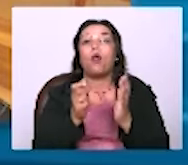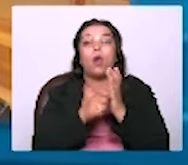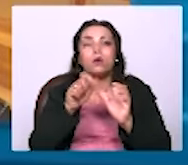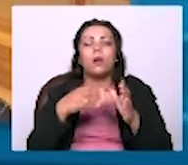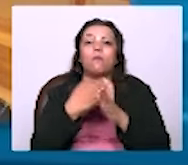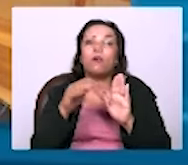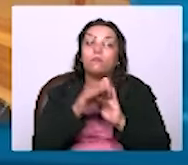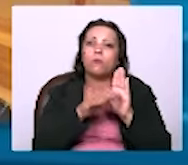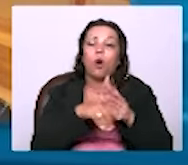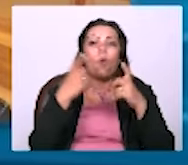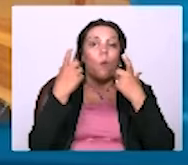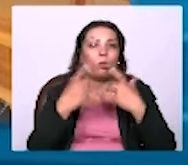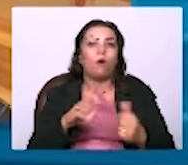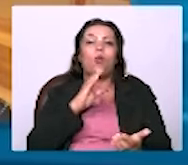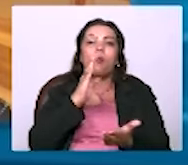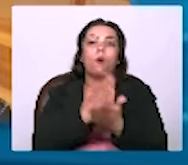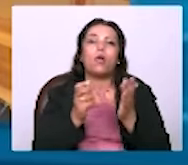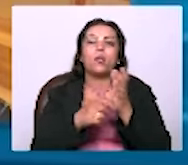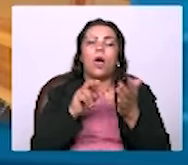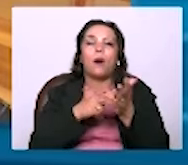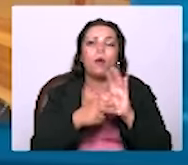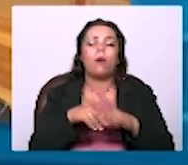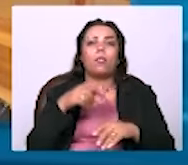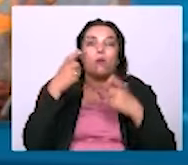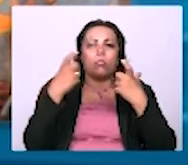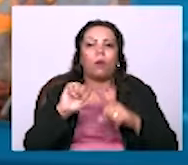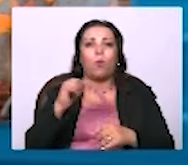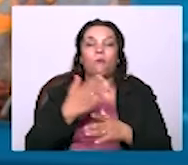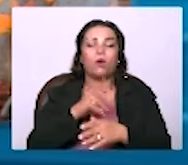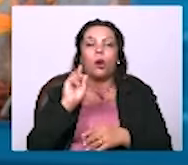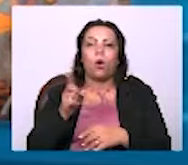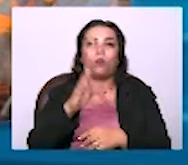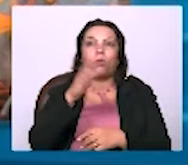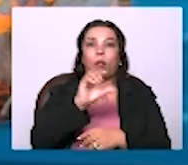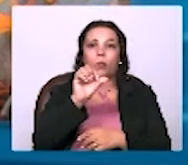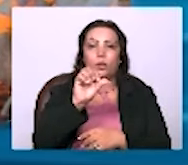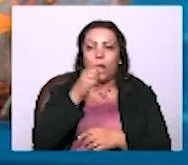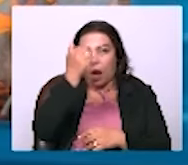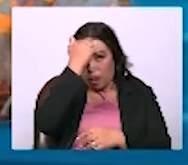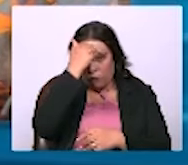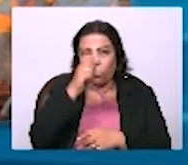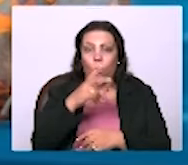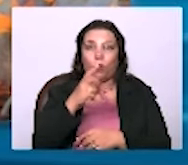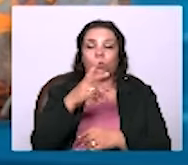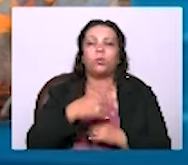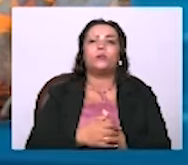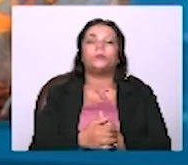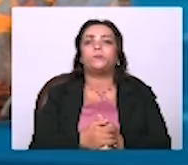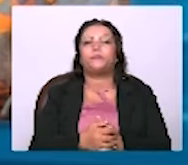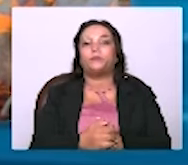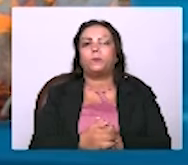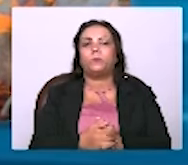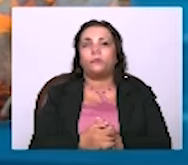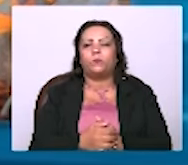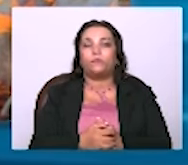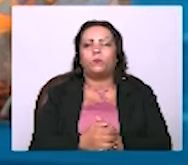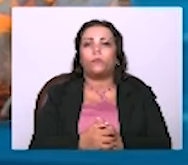بالاستراتيجيه الوطنيه لحقوق الانسان اللي اصدرتها الدوله في 11 سبتمبر عام 2021